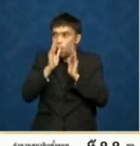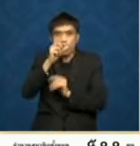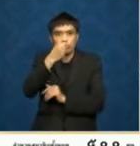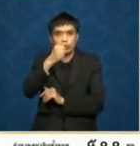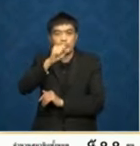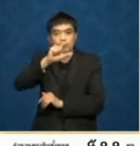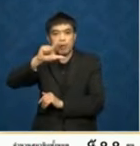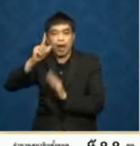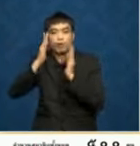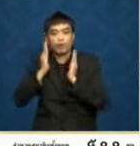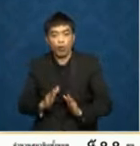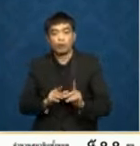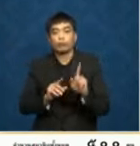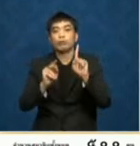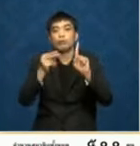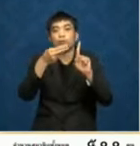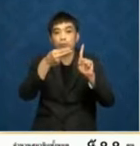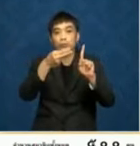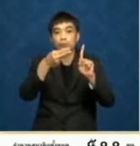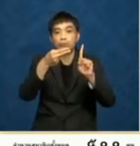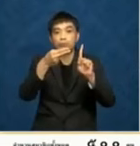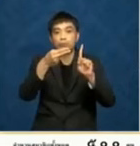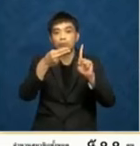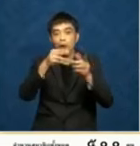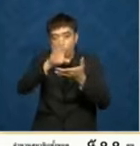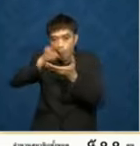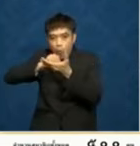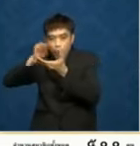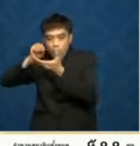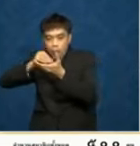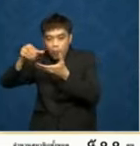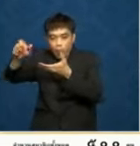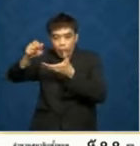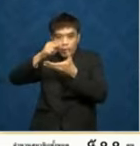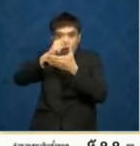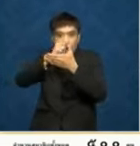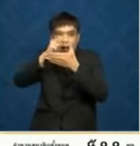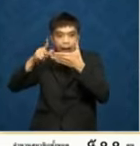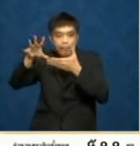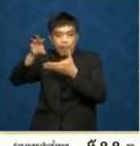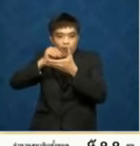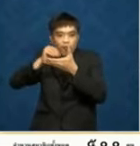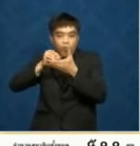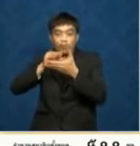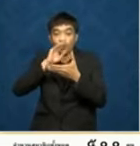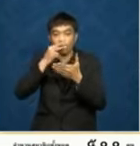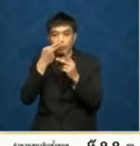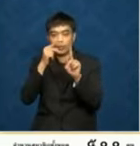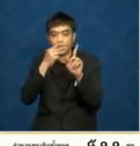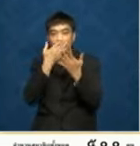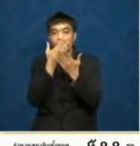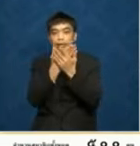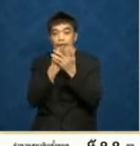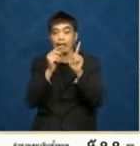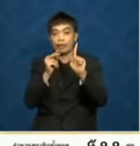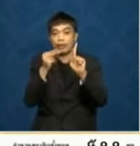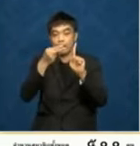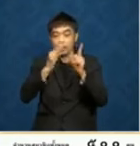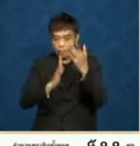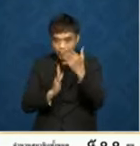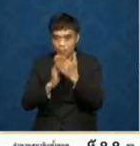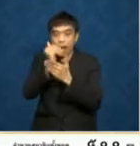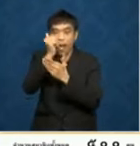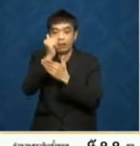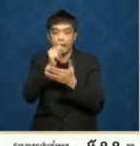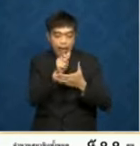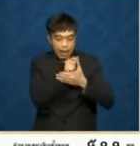วงเล็บวาถา Digital Wallet ไม่ล่มไปซะก่อนแน่นอนครับ ถ้ามัมเงิน Digital Wallet ให้ใช้ยัไเขาก็เข้า